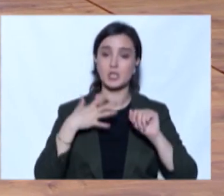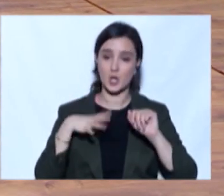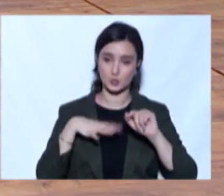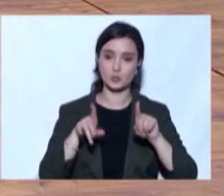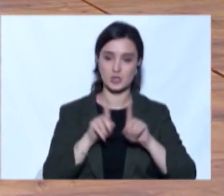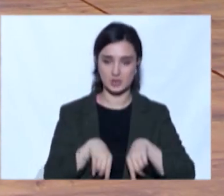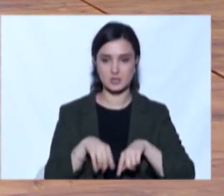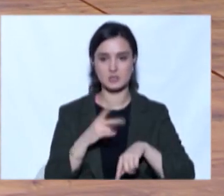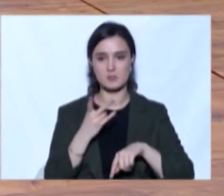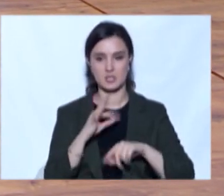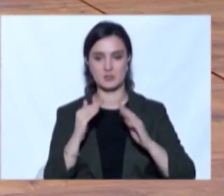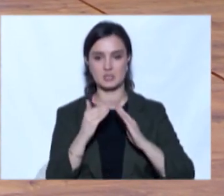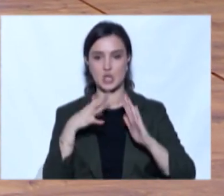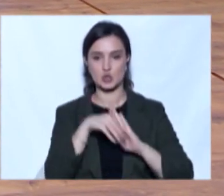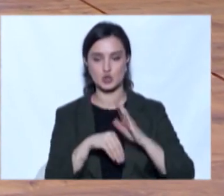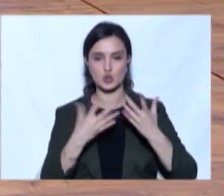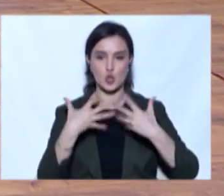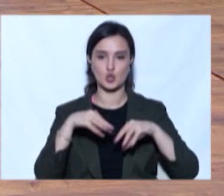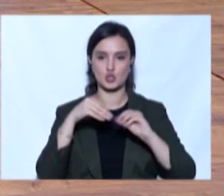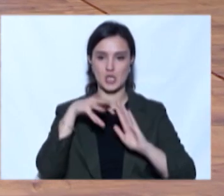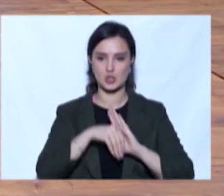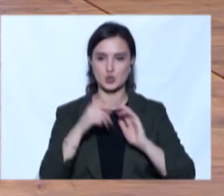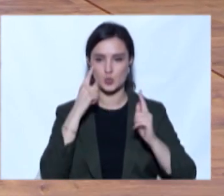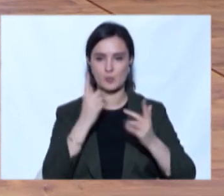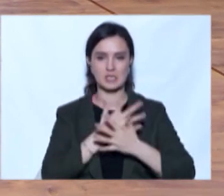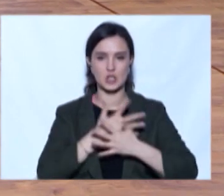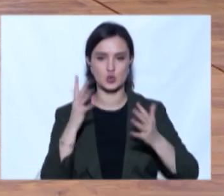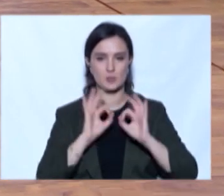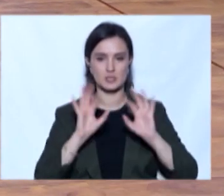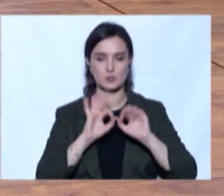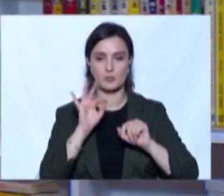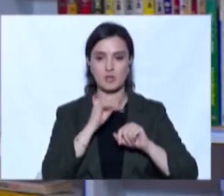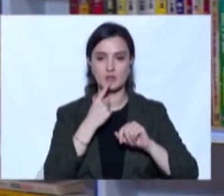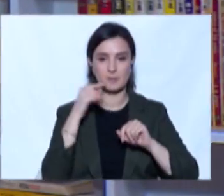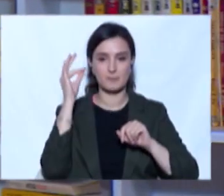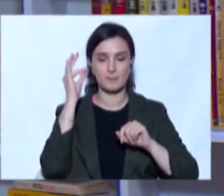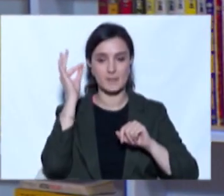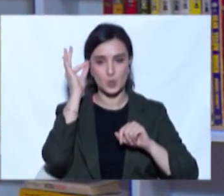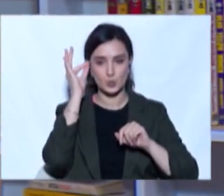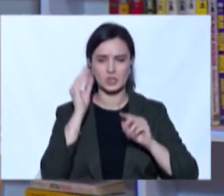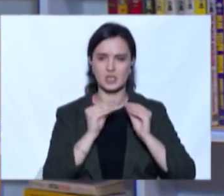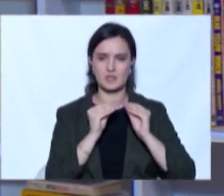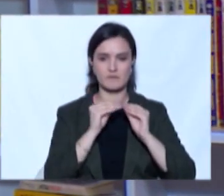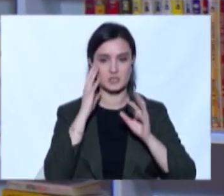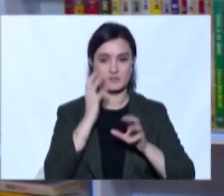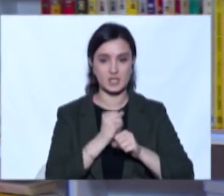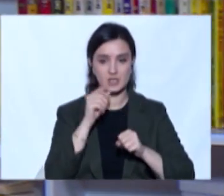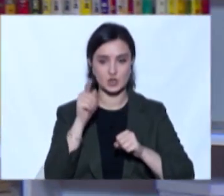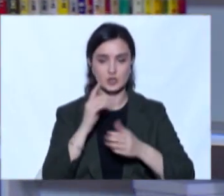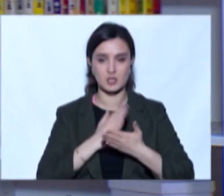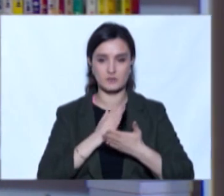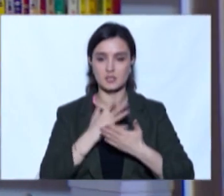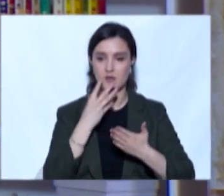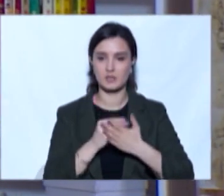მაგრამ სახლში, ოჯახში უმეტესობა საუბრობს მეგრულ ენაზე. იგივე ხდება, თქვათ, სვანეთშიც. სვანებს